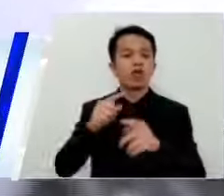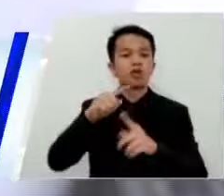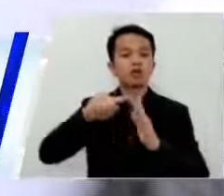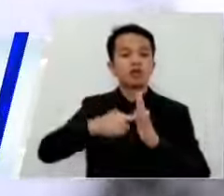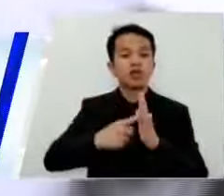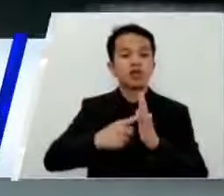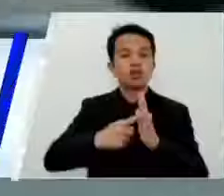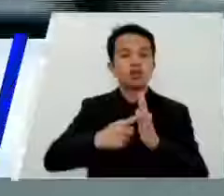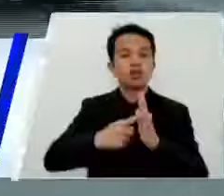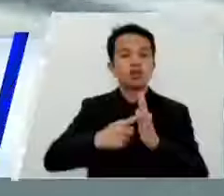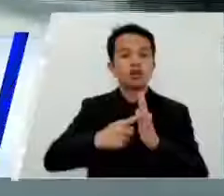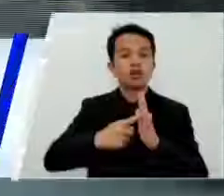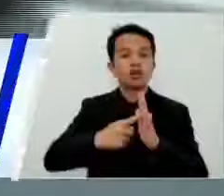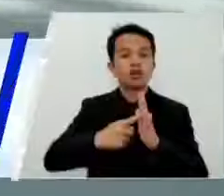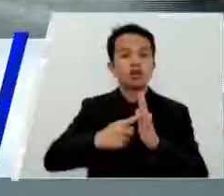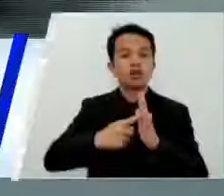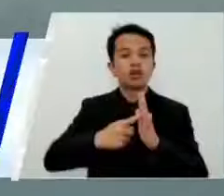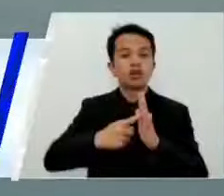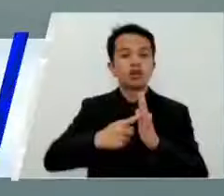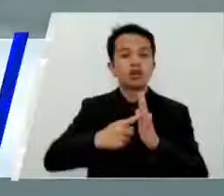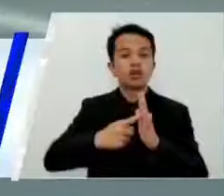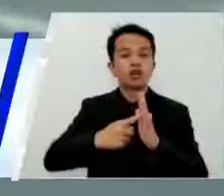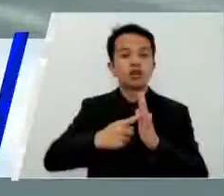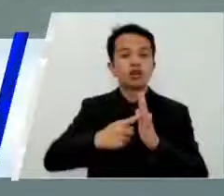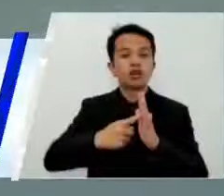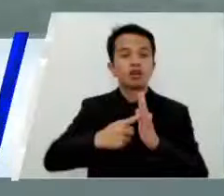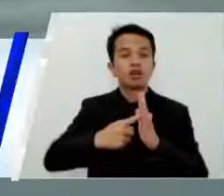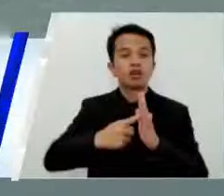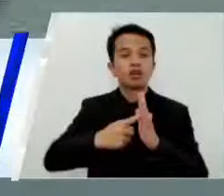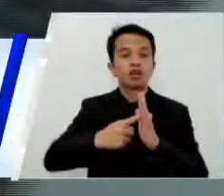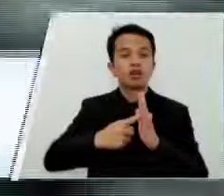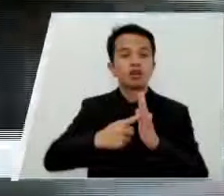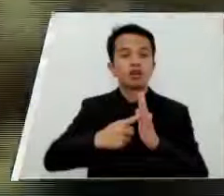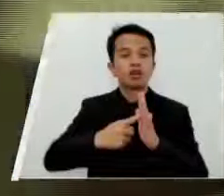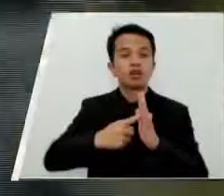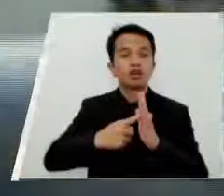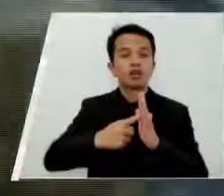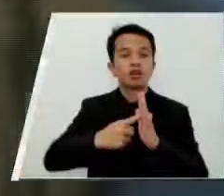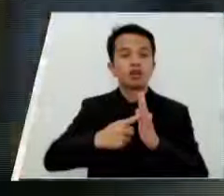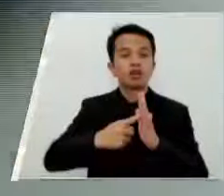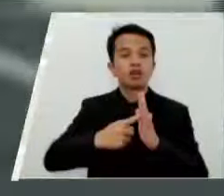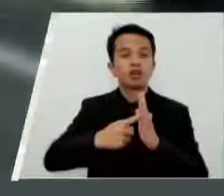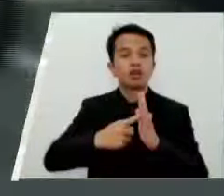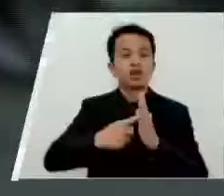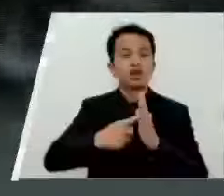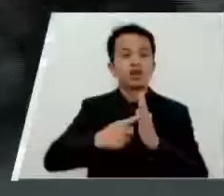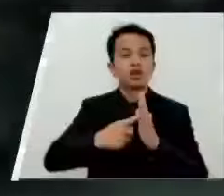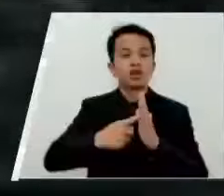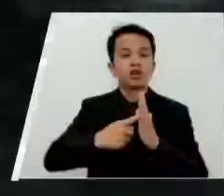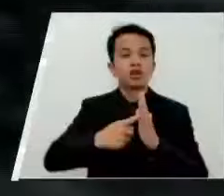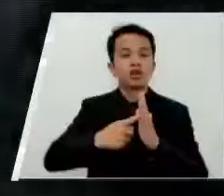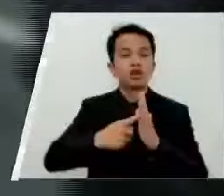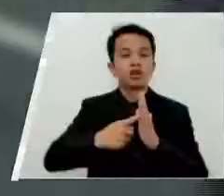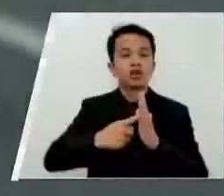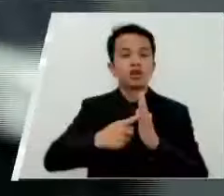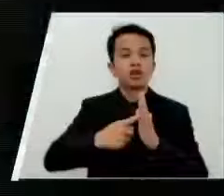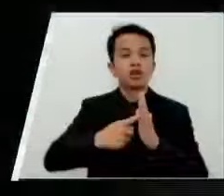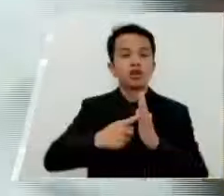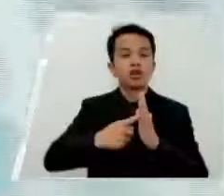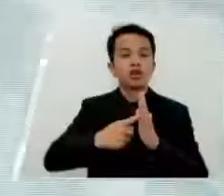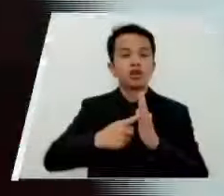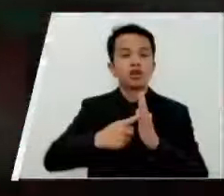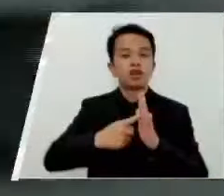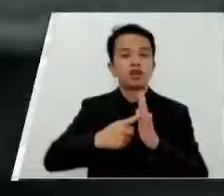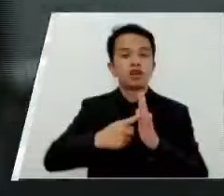mga e-bike, e-trike at light electric vehicles ang bawal. Banned din ang mga tricycle, pedicab, kariton